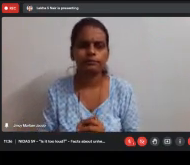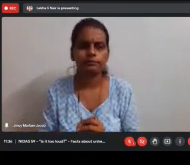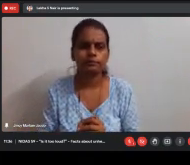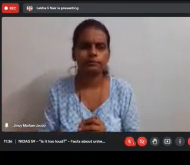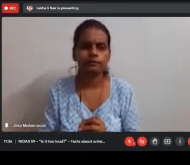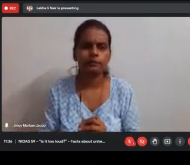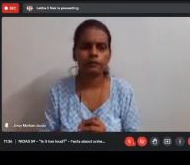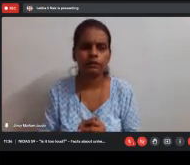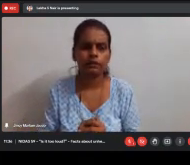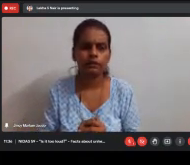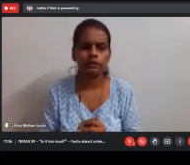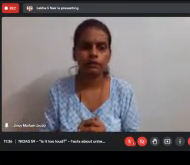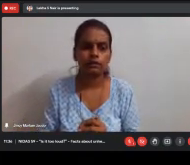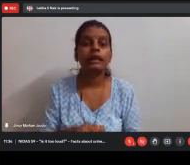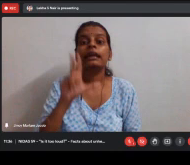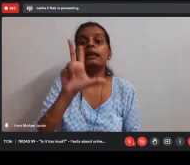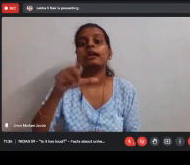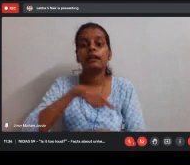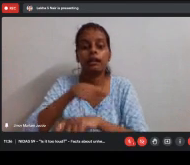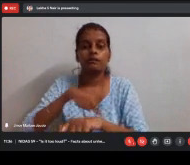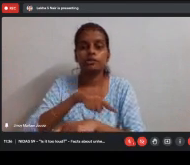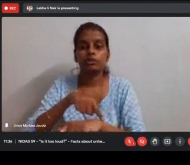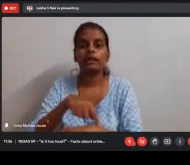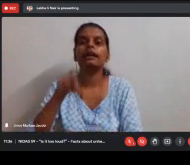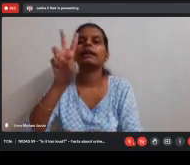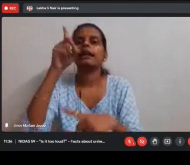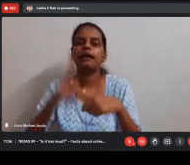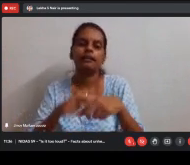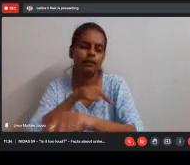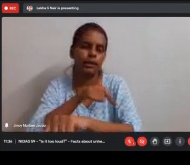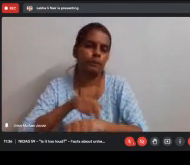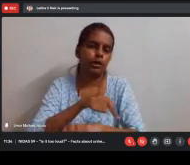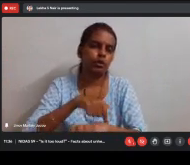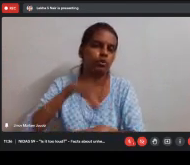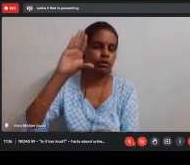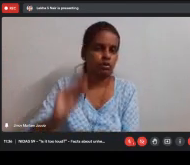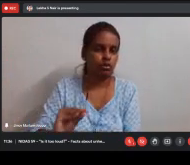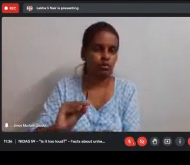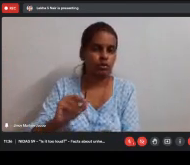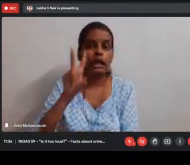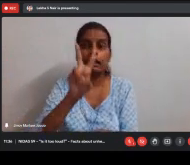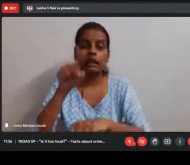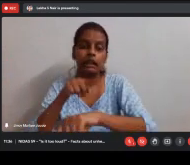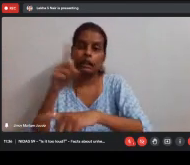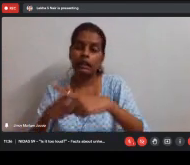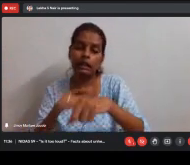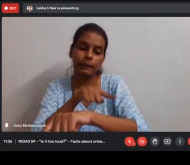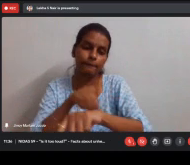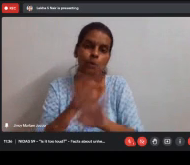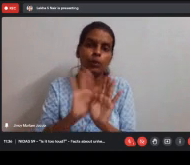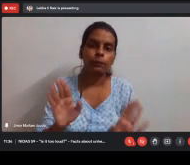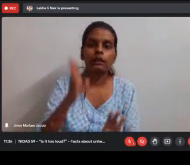ഡിവൈസസ് ഉപയോഗിച്ചില്ലെങ്കിൽ നമുക്ക് പെർമനന്റ് ത്രെഷോൾഡ് ഷിഫ്റ്റിലേക്ക് പോകും. അത് 90 dB എന്ന് പറയുന്ന ശബ്ദത്തിലോട്ട് പോകുമ്പോൾ,